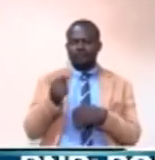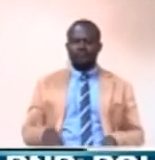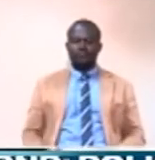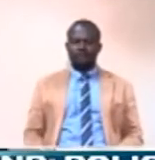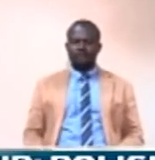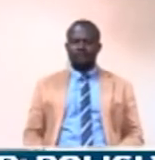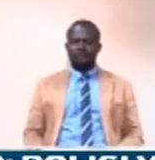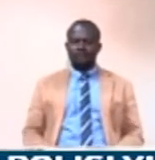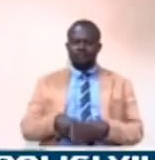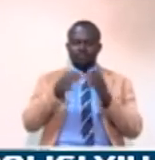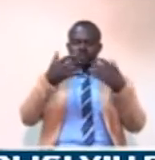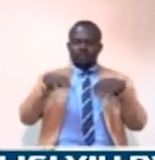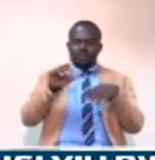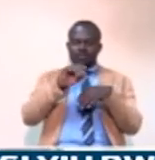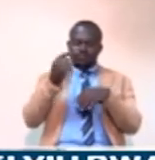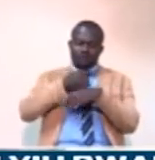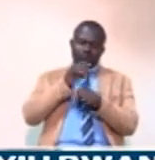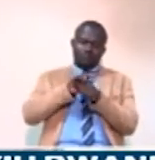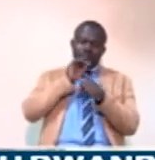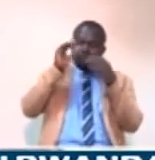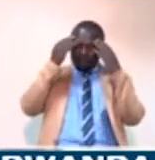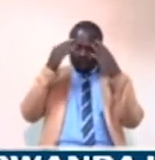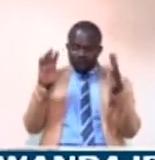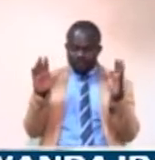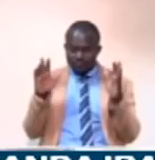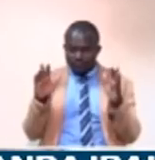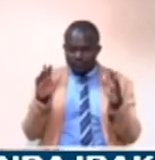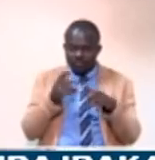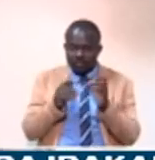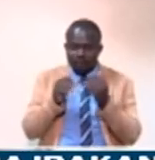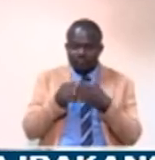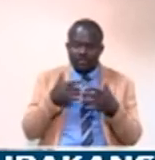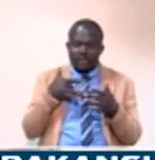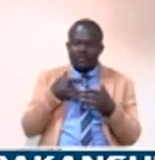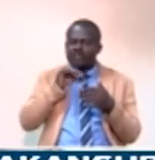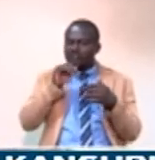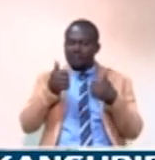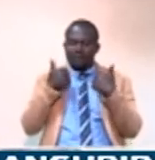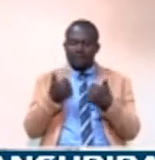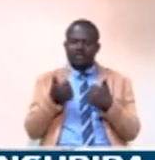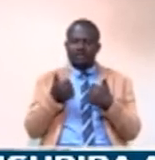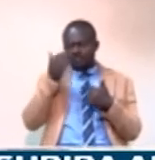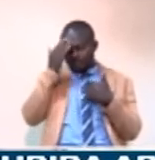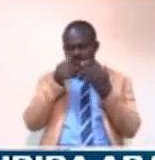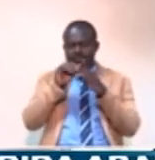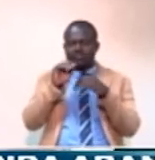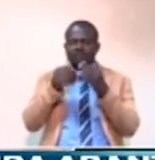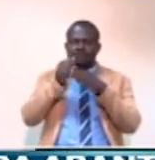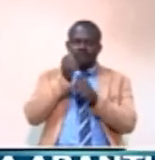Nta minsi myinshi irashira bimenye, twari tunumvise ntameze neza, ibyo by'akazi